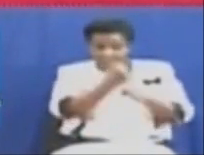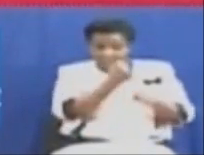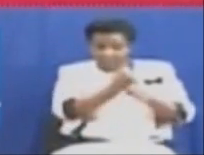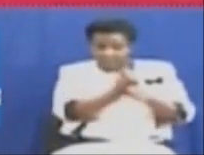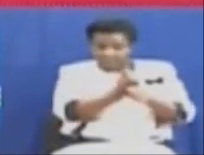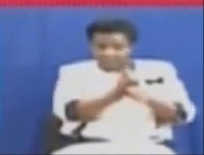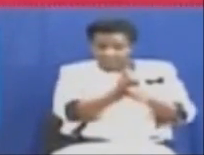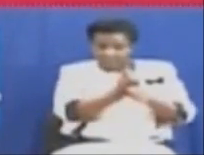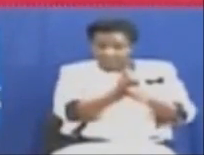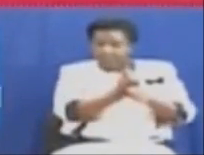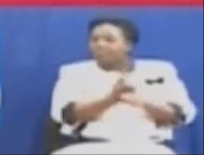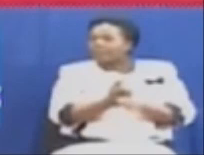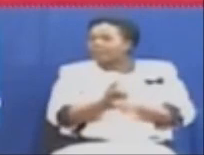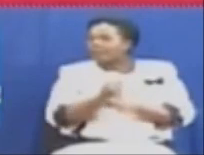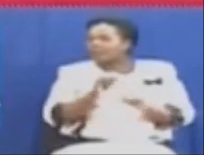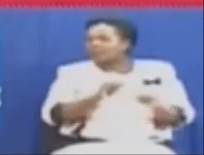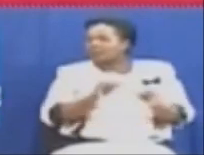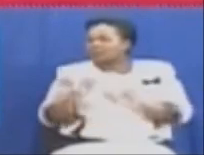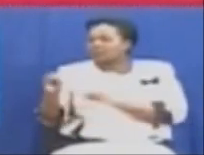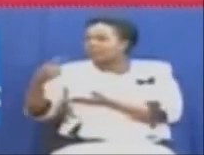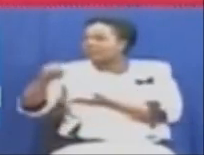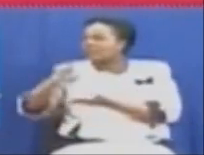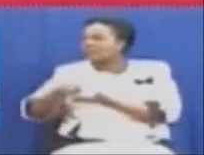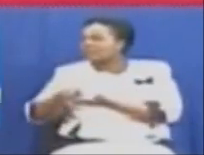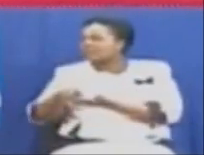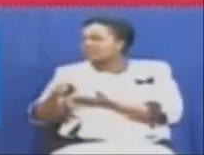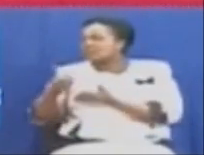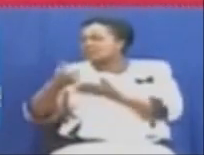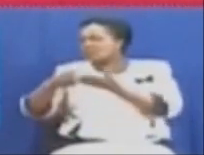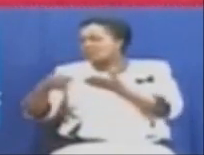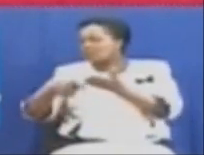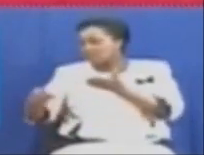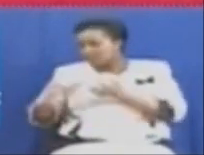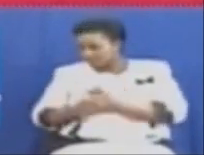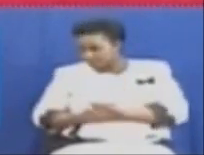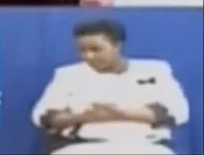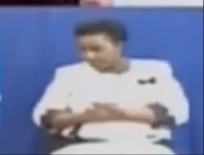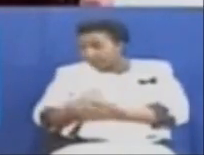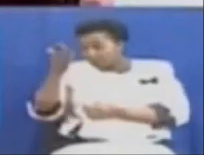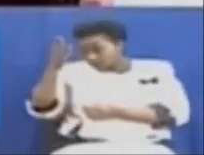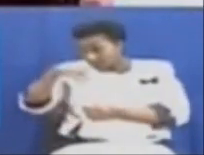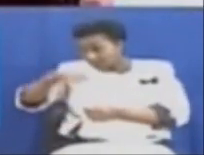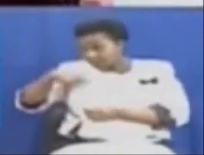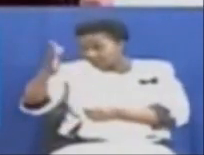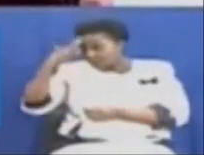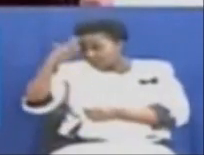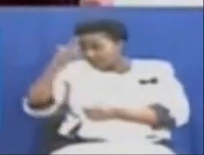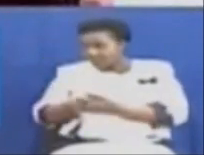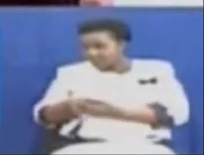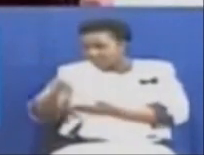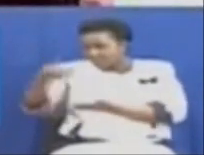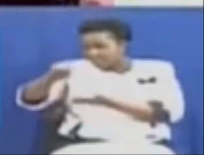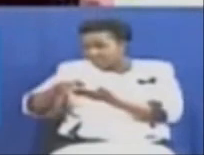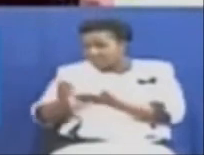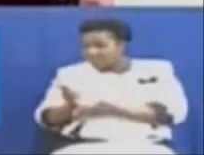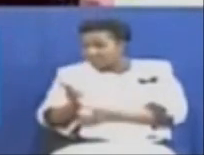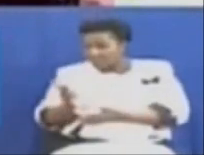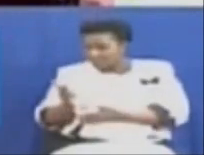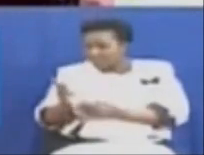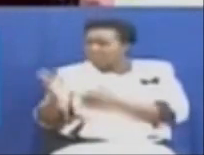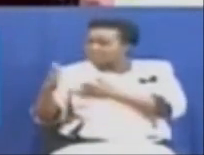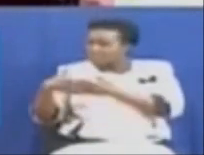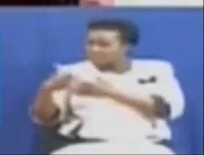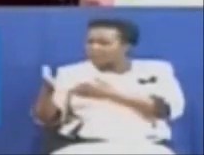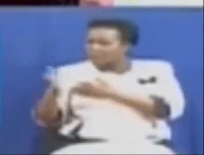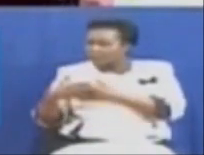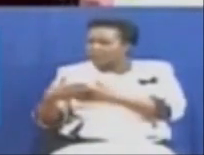Mheshimiwa Naibu Spika, kama ambavyo mbunge ameongelea mji mdogo wa Mtwaumbu na mji wa Karatu, ni